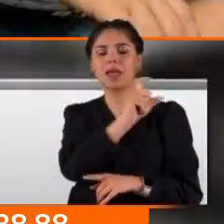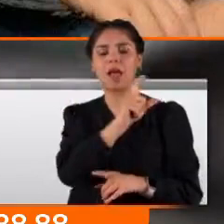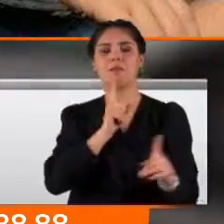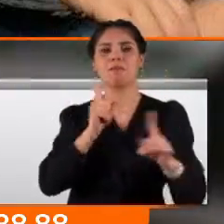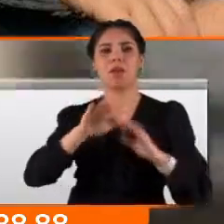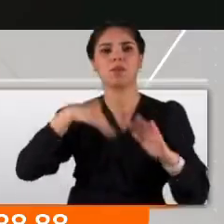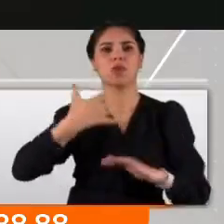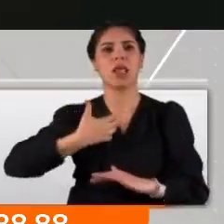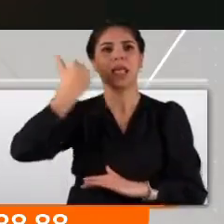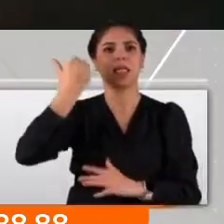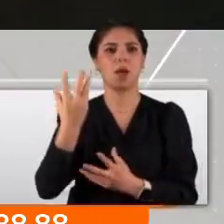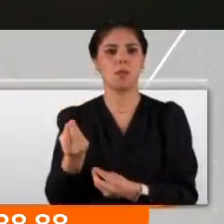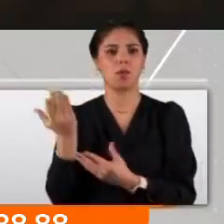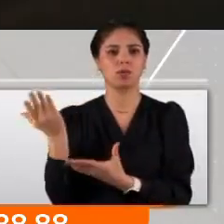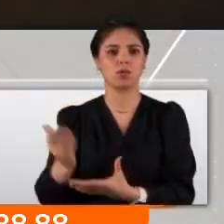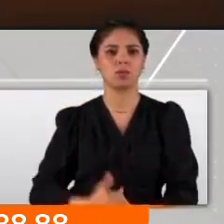idam edildi